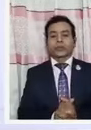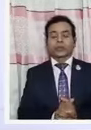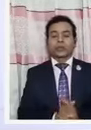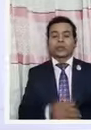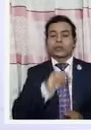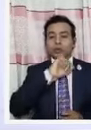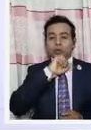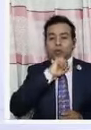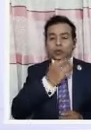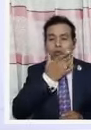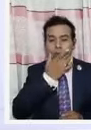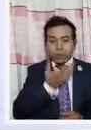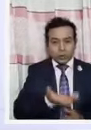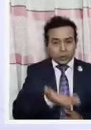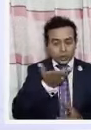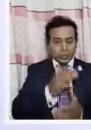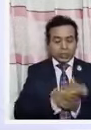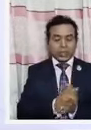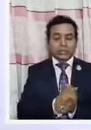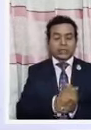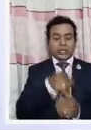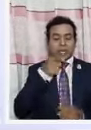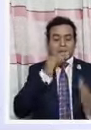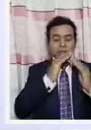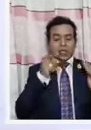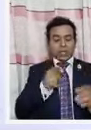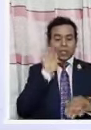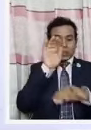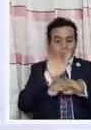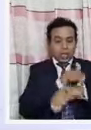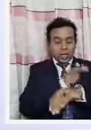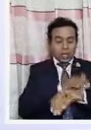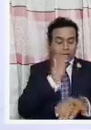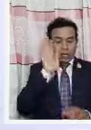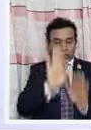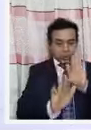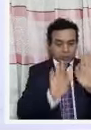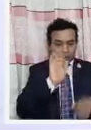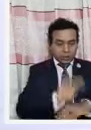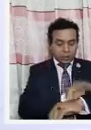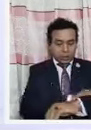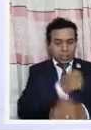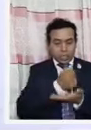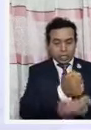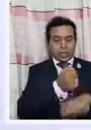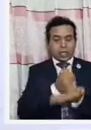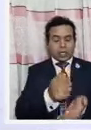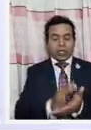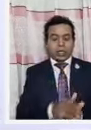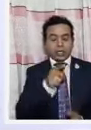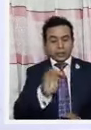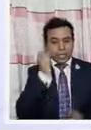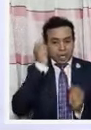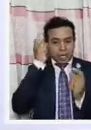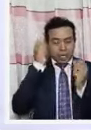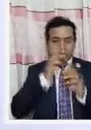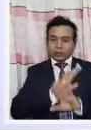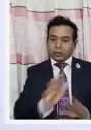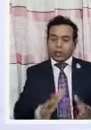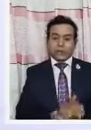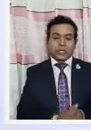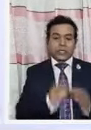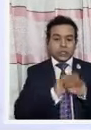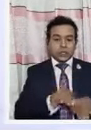পণ্য এবং মাদক পরিহার করুন নিজে সুস্থ থাকুন তাছাড়া আমাদের বয়স্ক বয়োজ্যেষ্ঠদের প্রতি অবশ্যই যত্নবান হতে